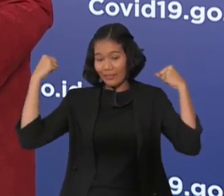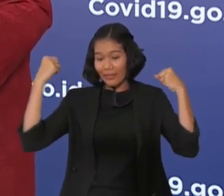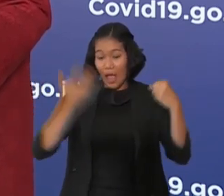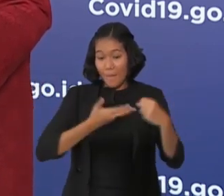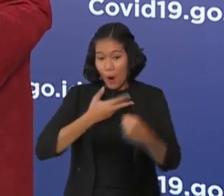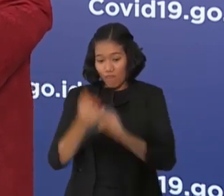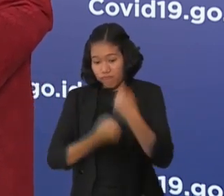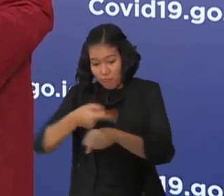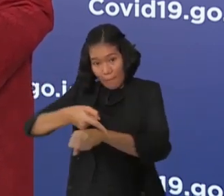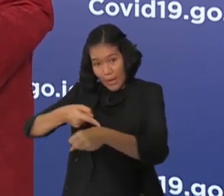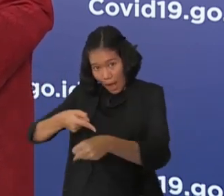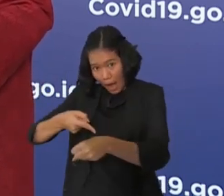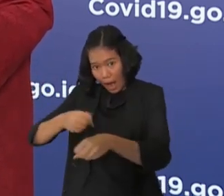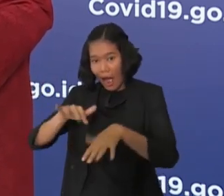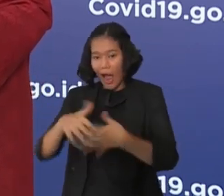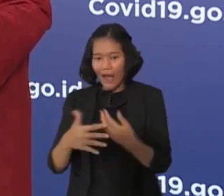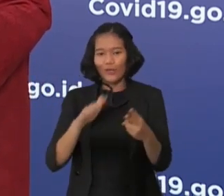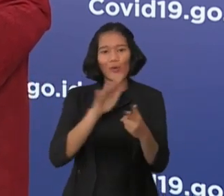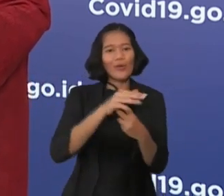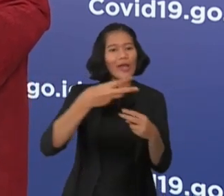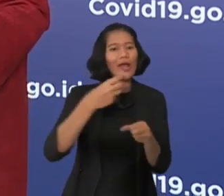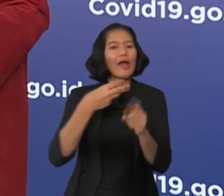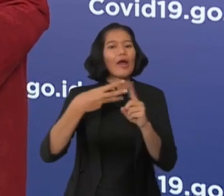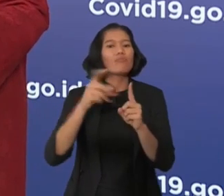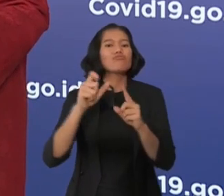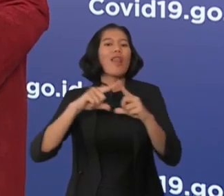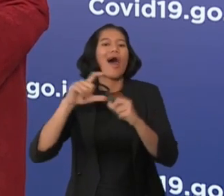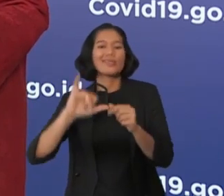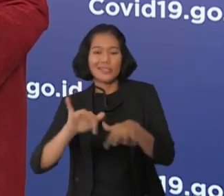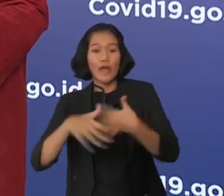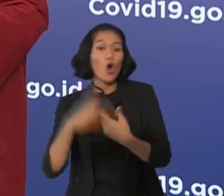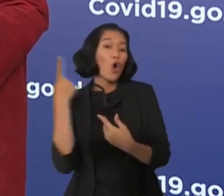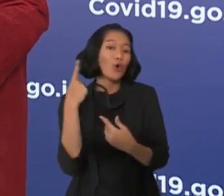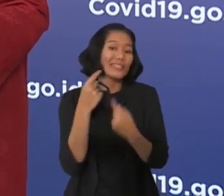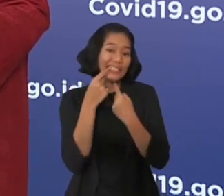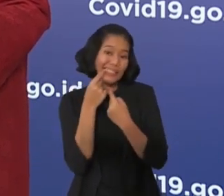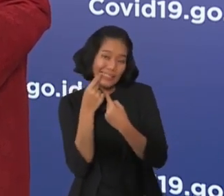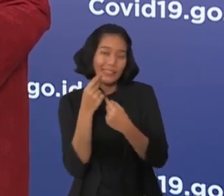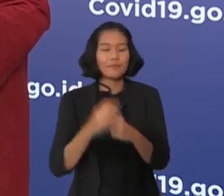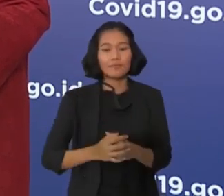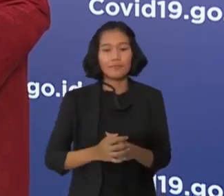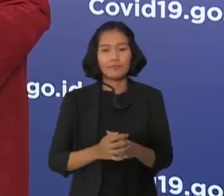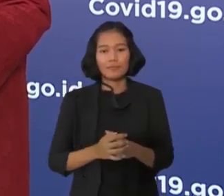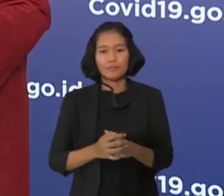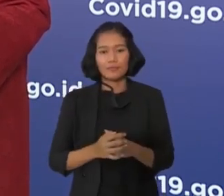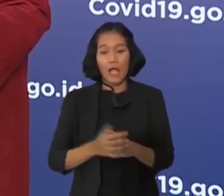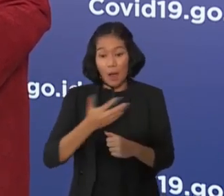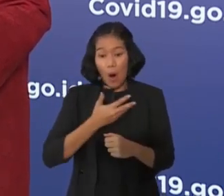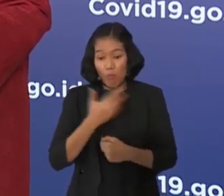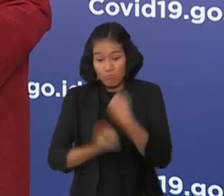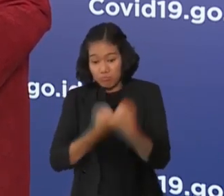bedah atau Nebula si atau dokter gigi yang pada saat pindahkan